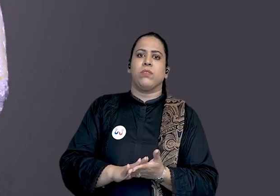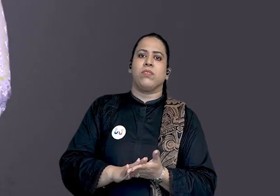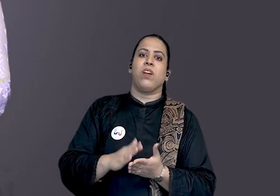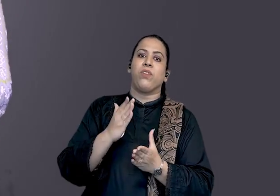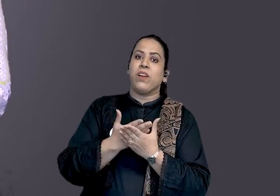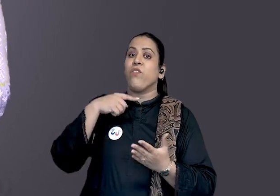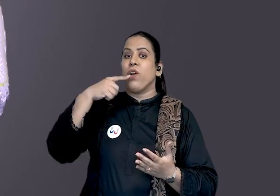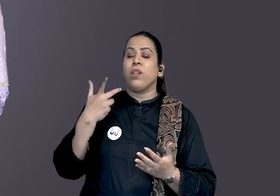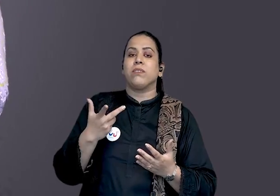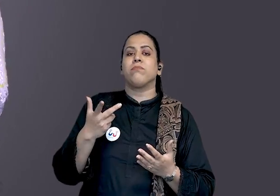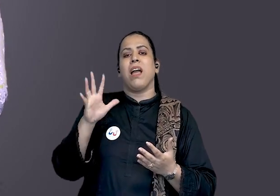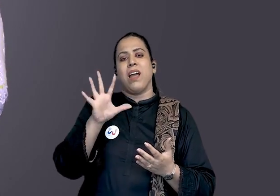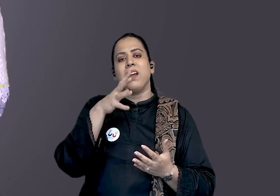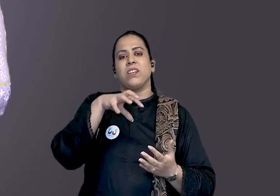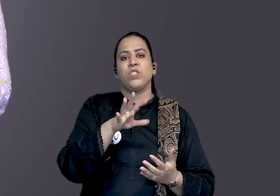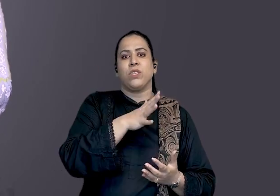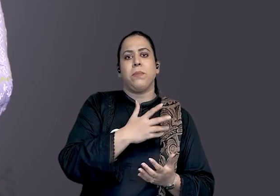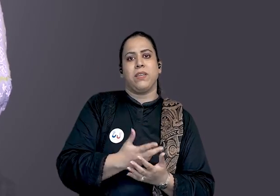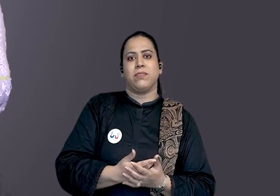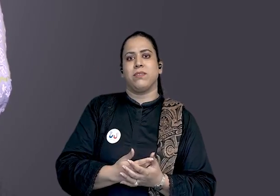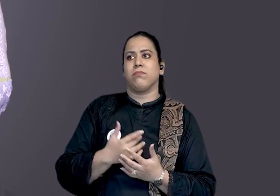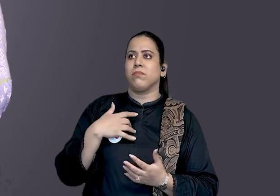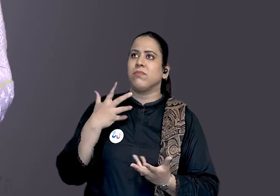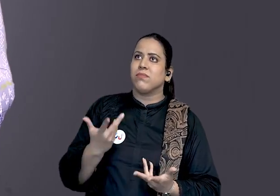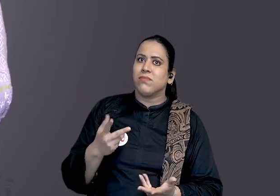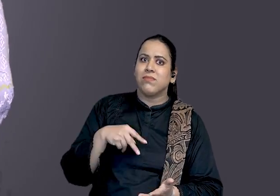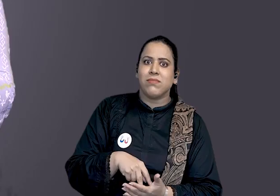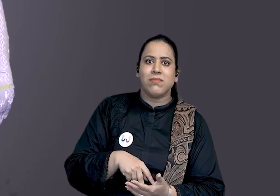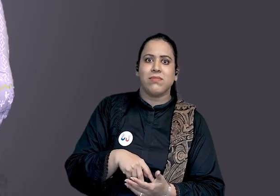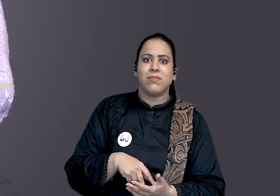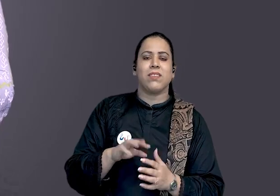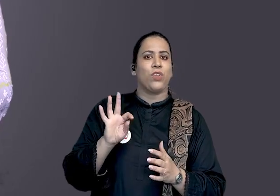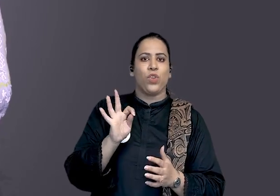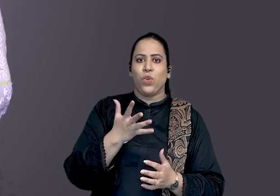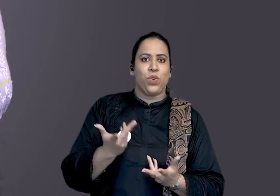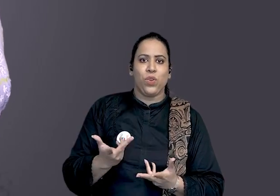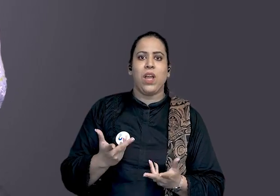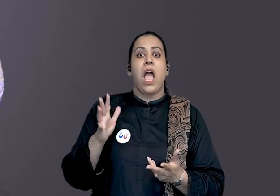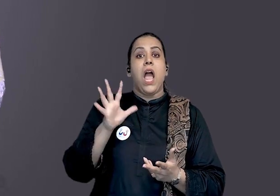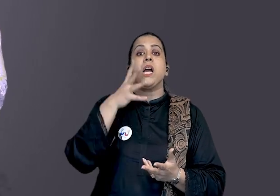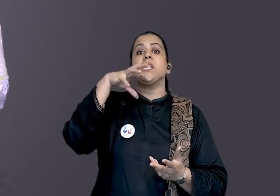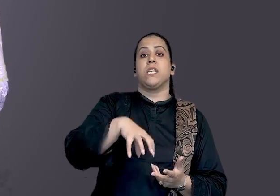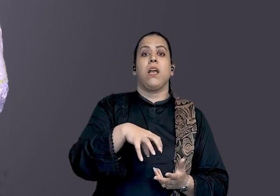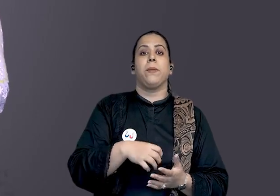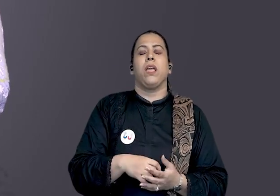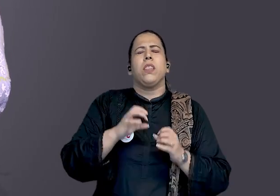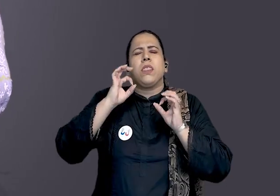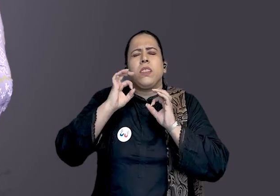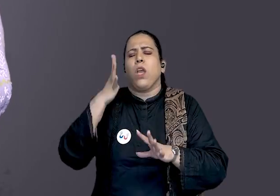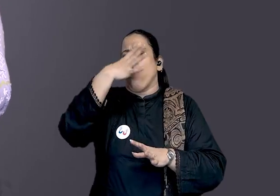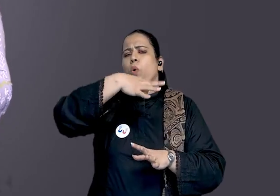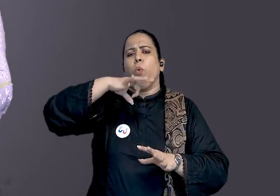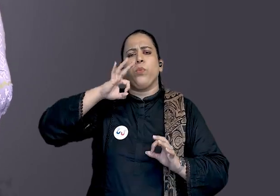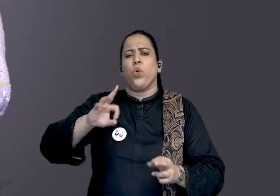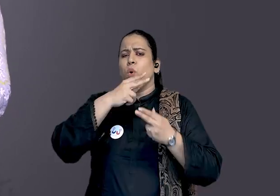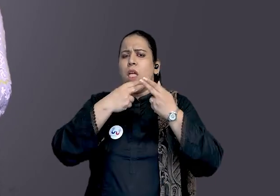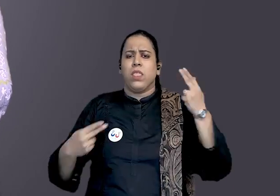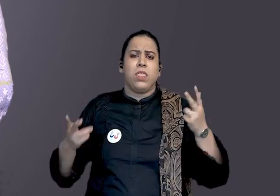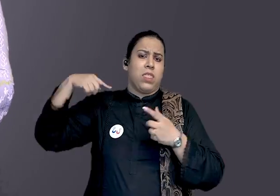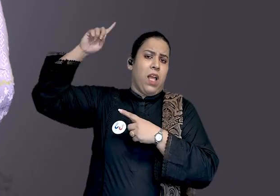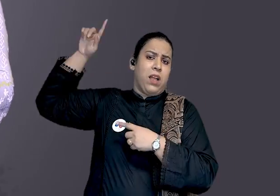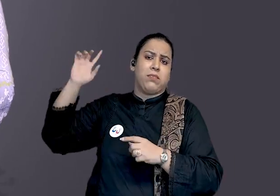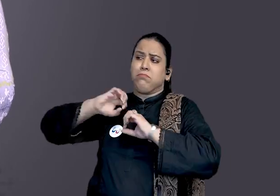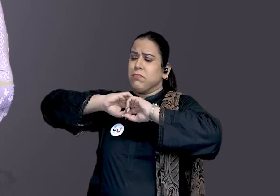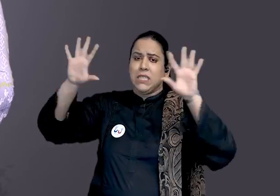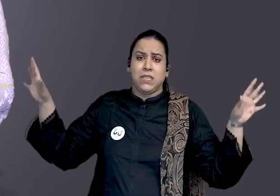اتنی خوبصورت تاریخ بکھری ہوئی ہے، اور وہ تاریخ جو کہ لاہور شہر سے متعلق، اور لاہور تو ویسے ہی میرا عشق ہے، تو آپ کو اور زیادہ جو